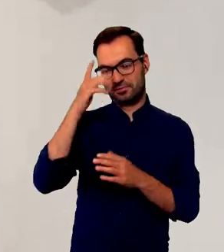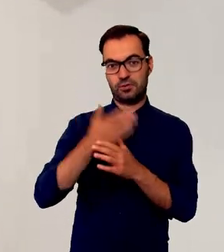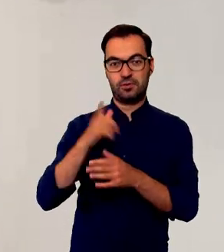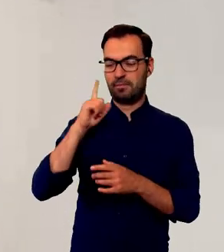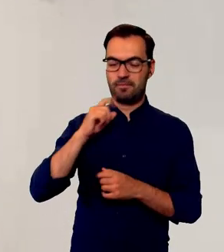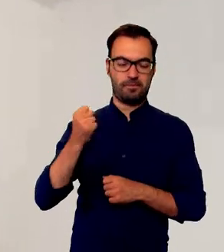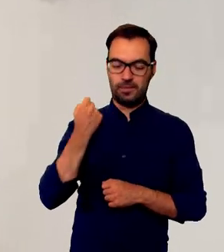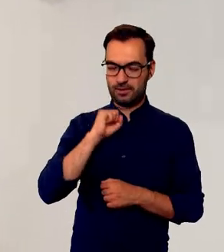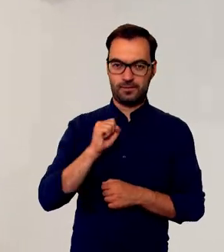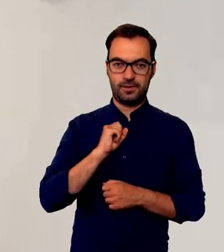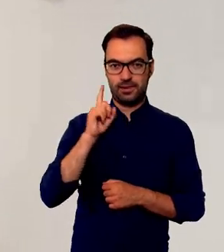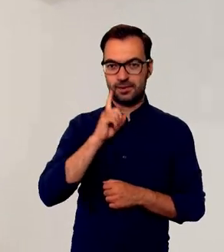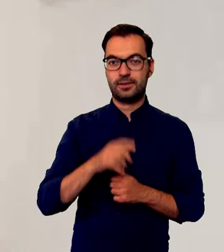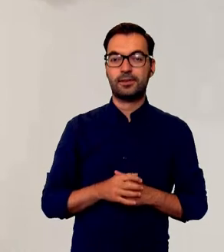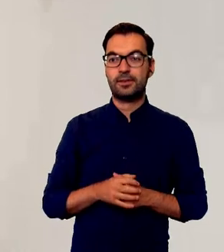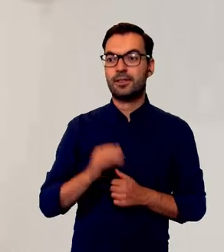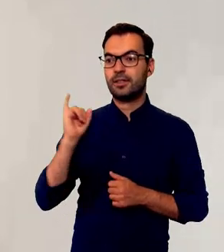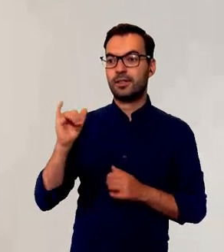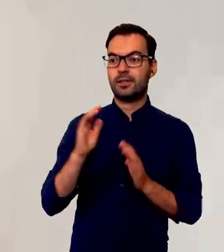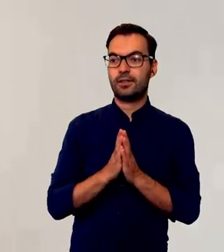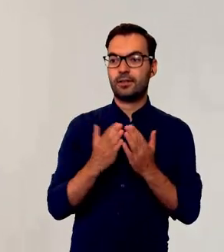uroczy człowiek.